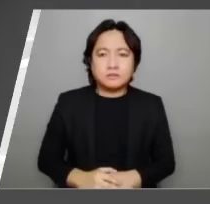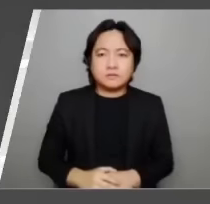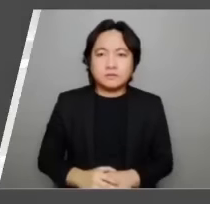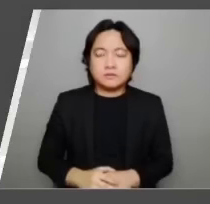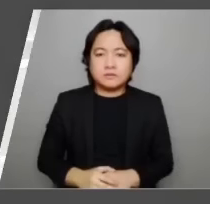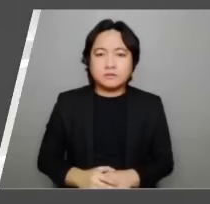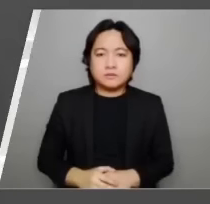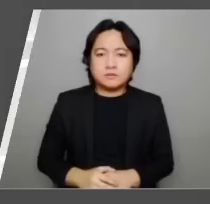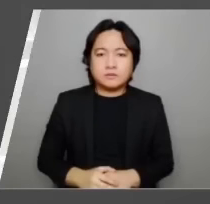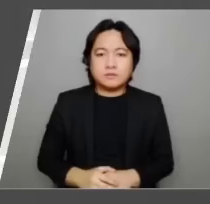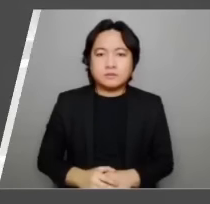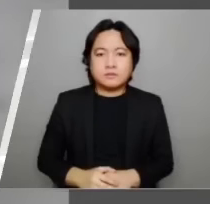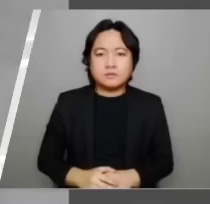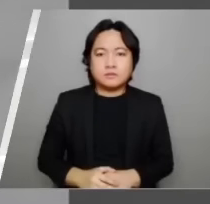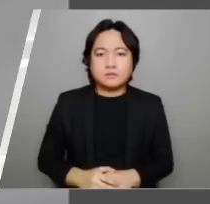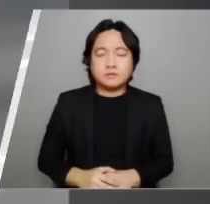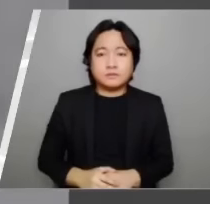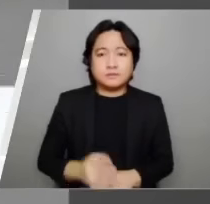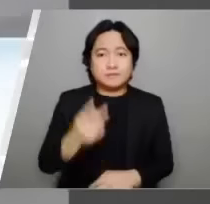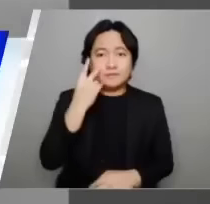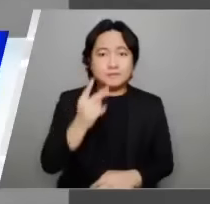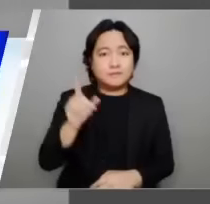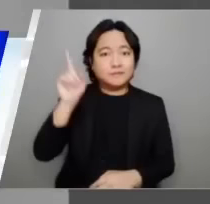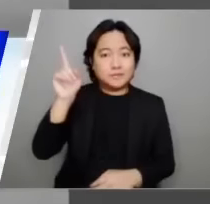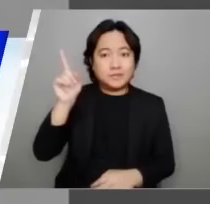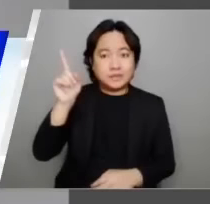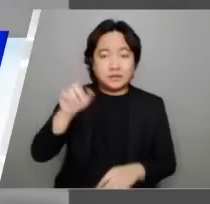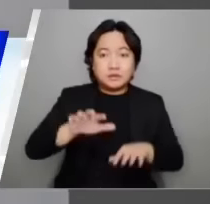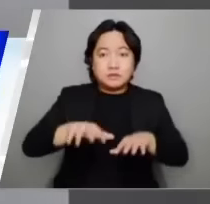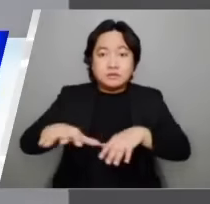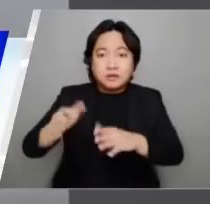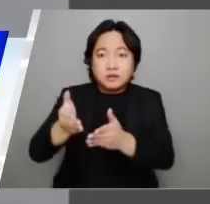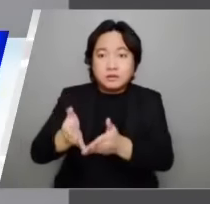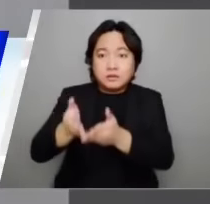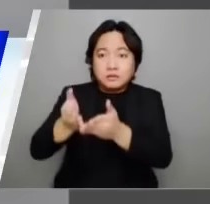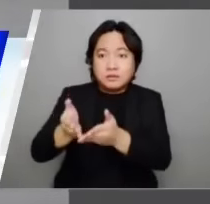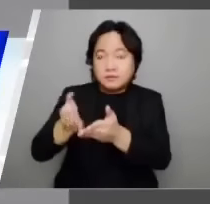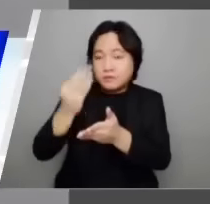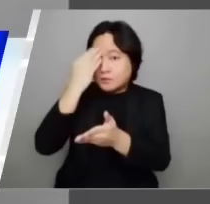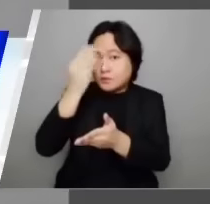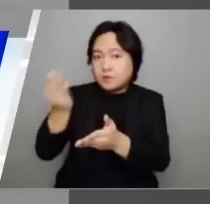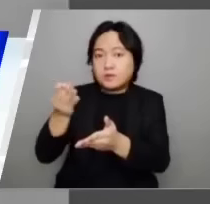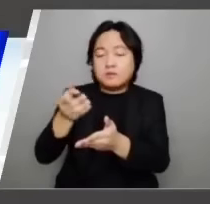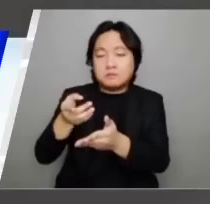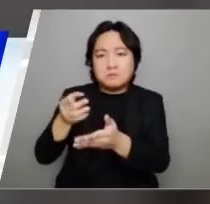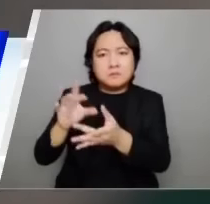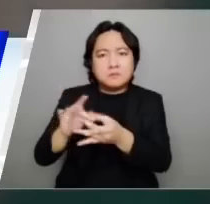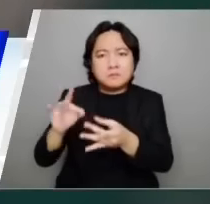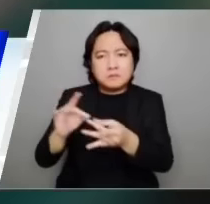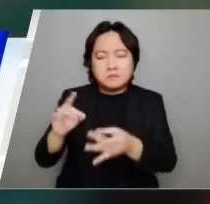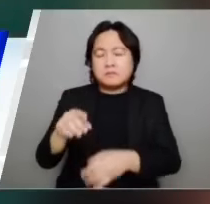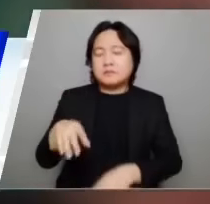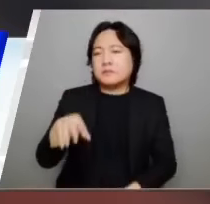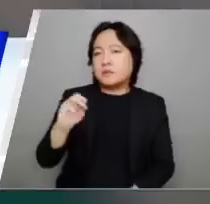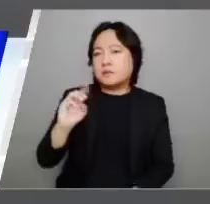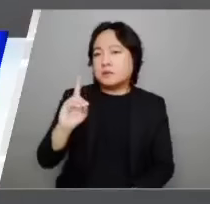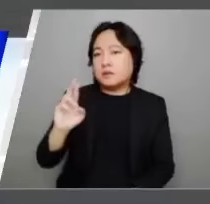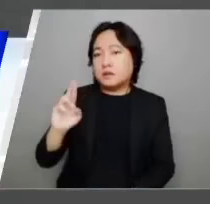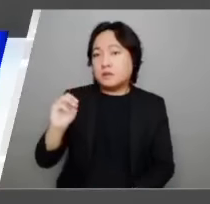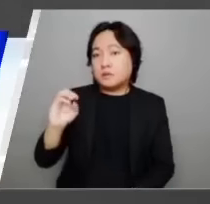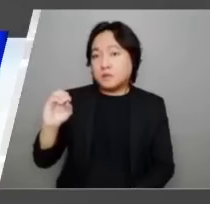Ito ang katig ng bangkang lumubog sa dagat na sakop ng Obando, Bulacan. Ayon sa Obando LDRRMO, pabalik na raw ang